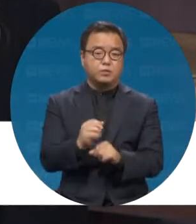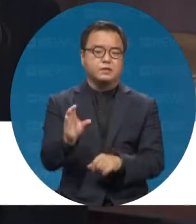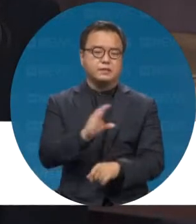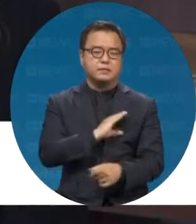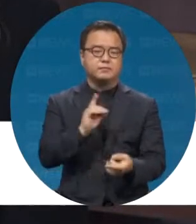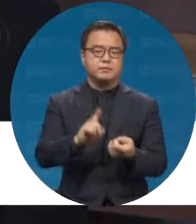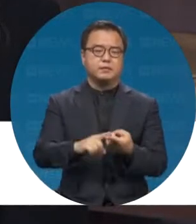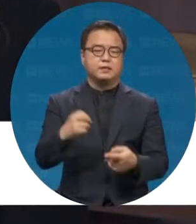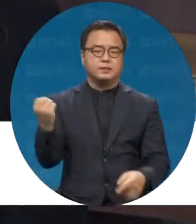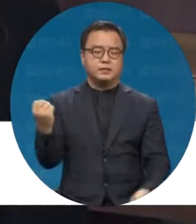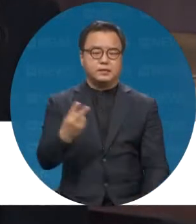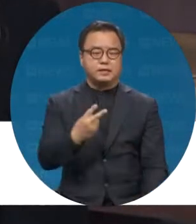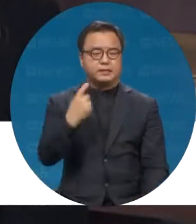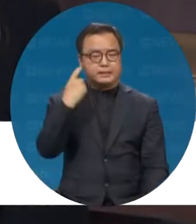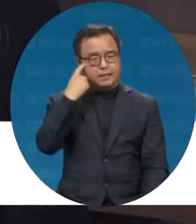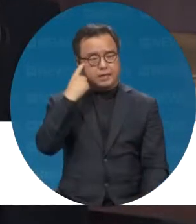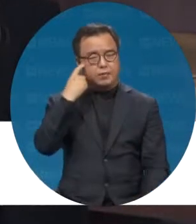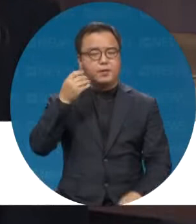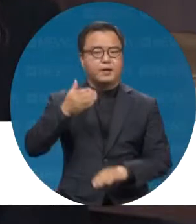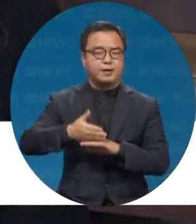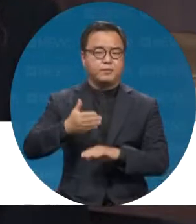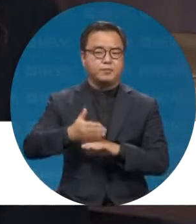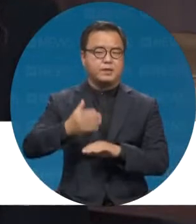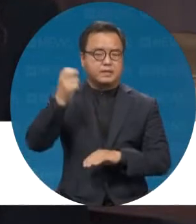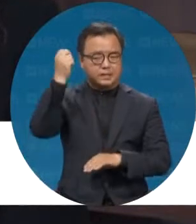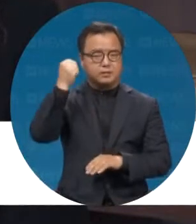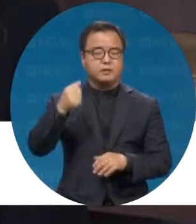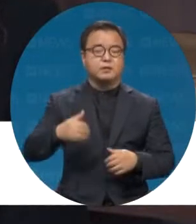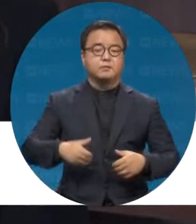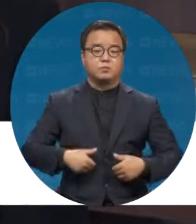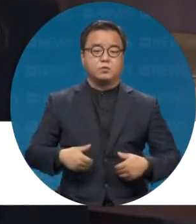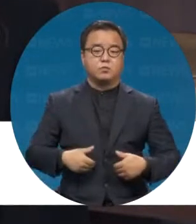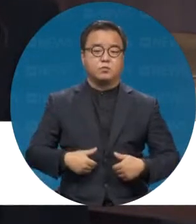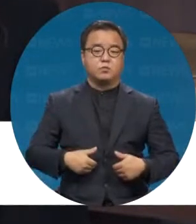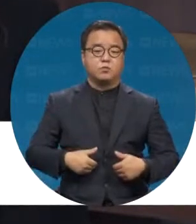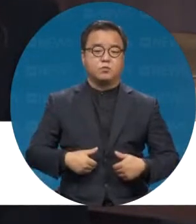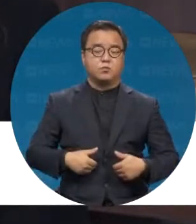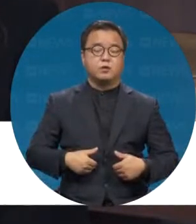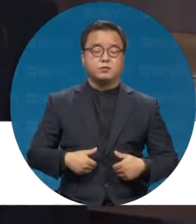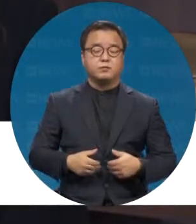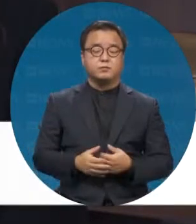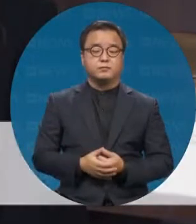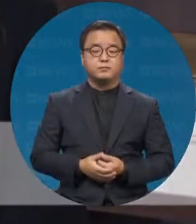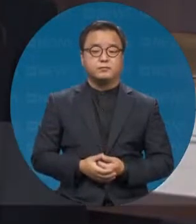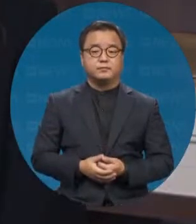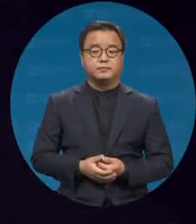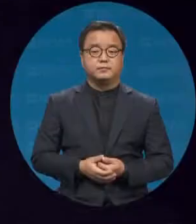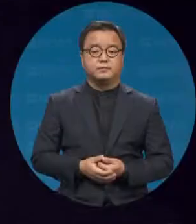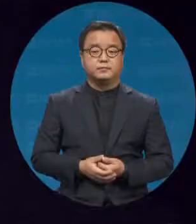대해서 당연히 감사하고 기억해야 되는 것이 아닌가 그렇게 생각이 됩니다.